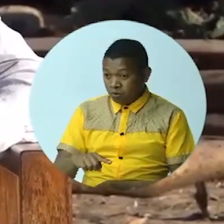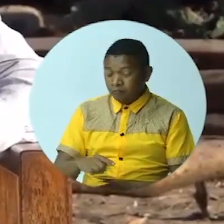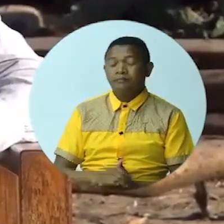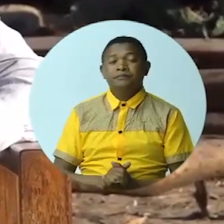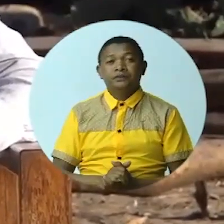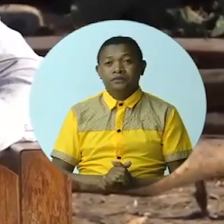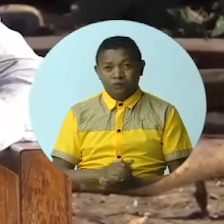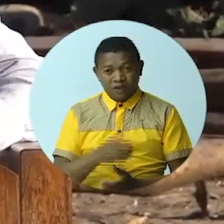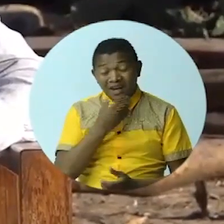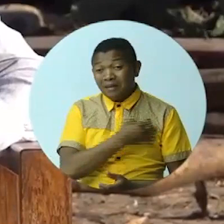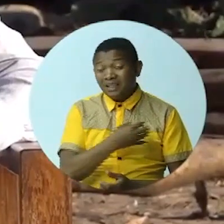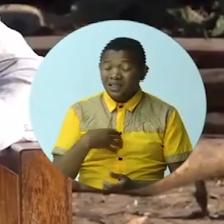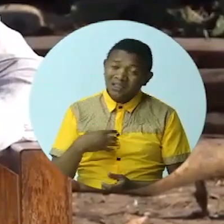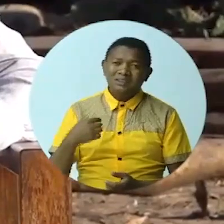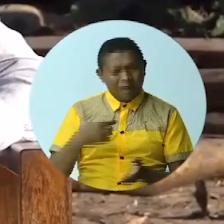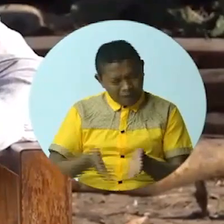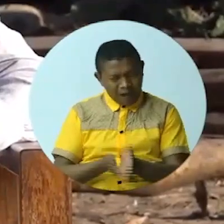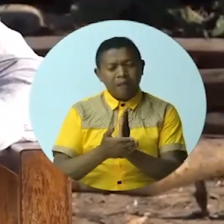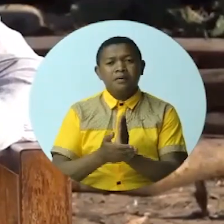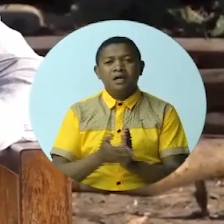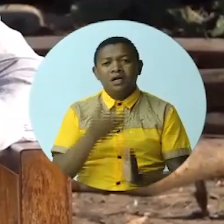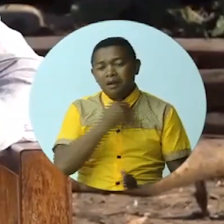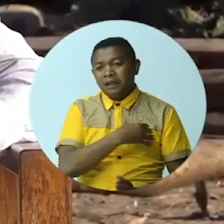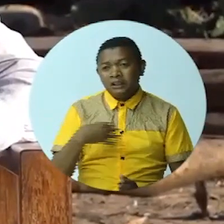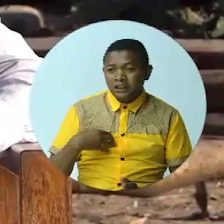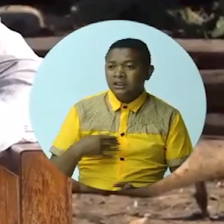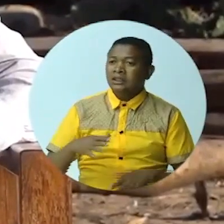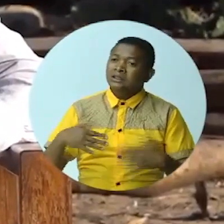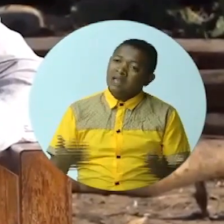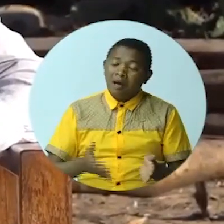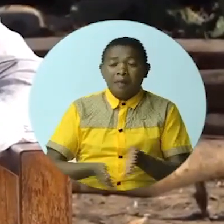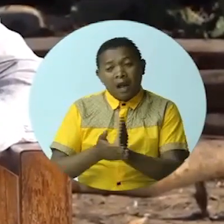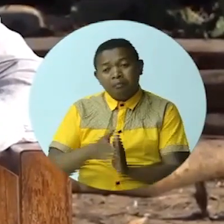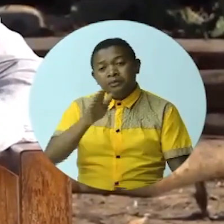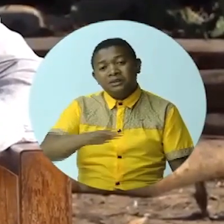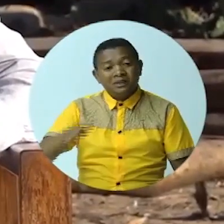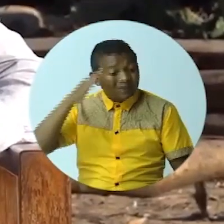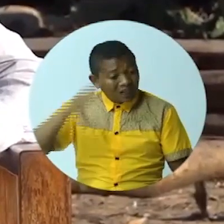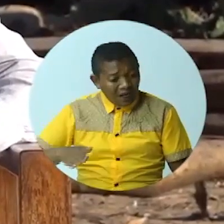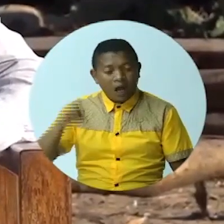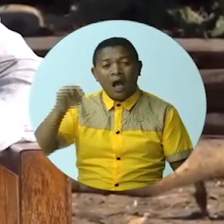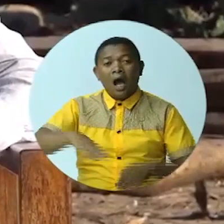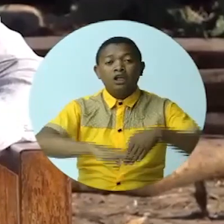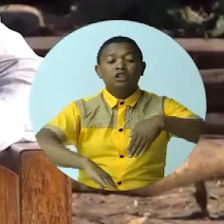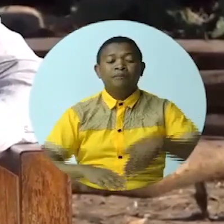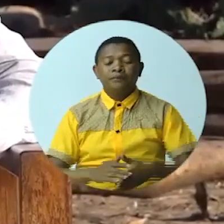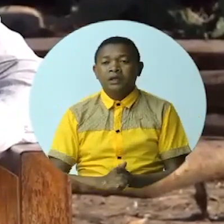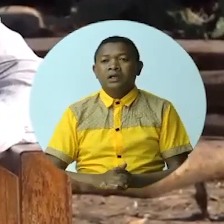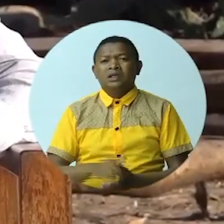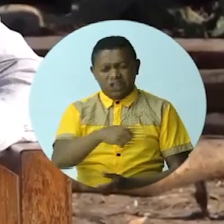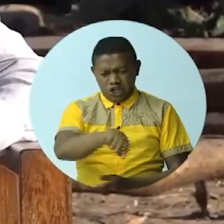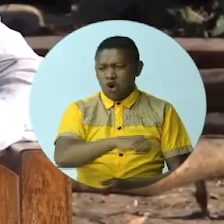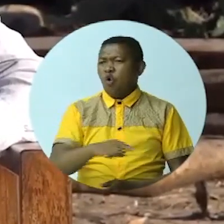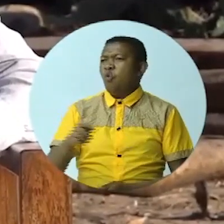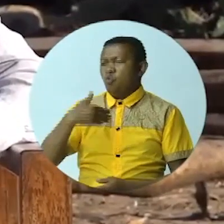ray aman-drenintsika, ireo zanantsika aty atsimo, ireo olona ireo malagasy, malagasy toantsika.